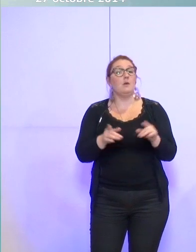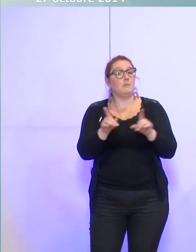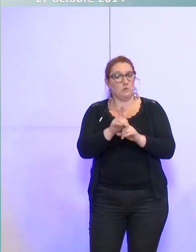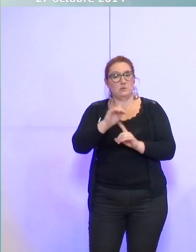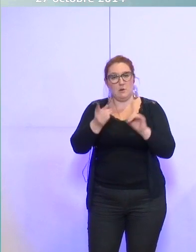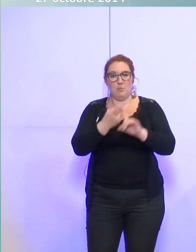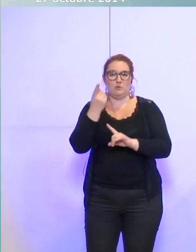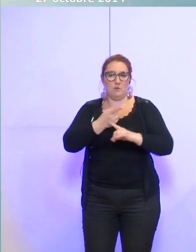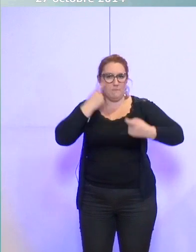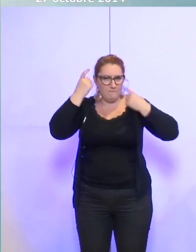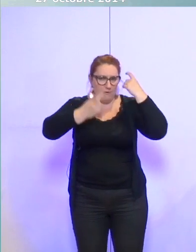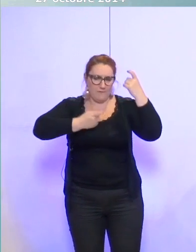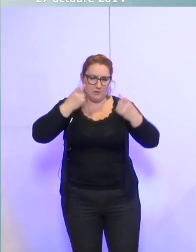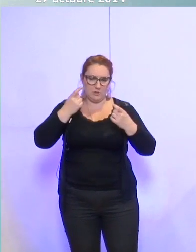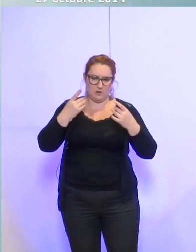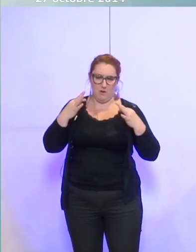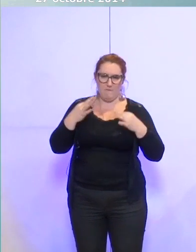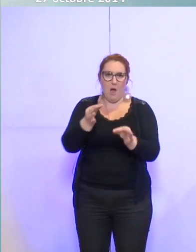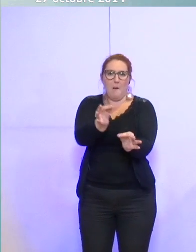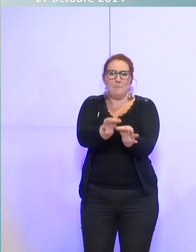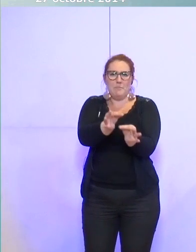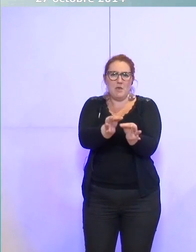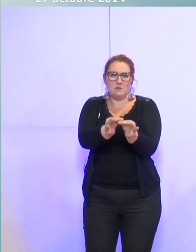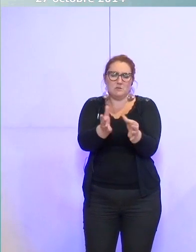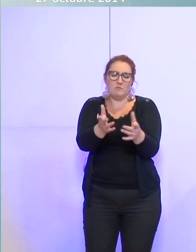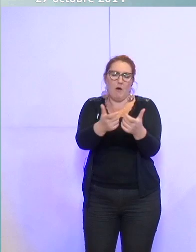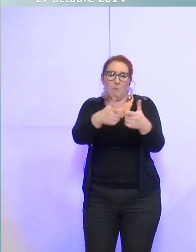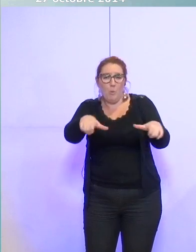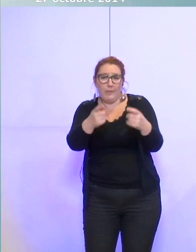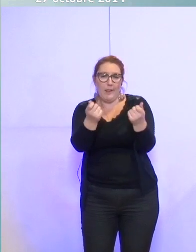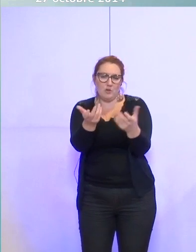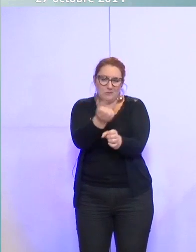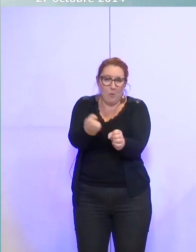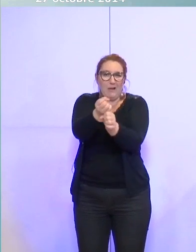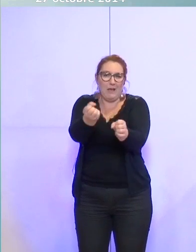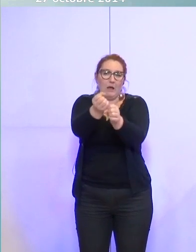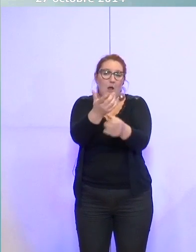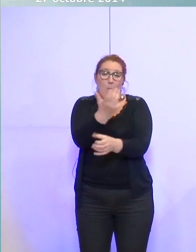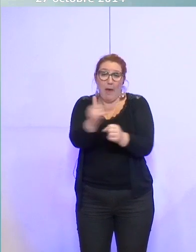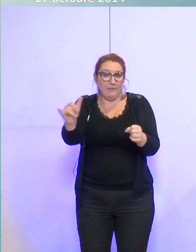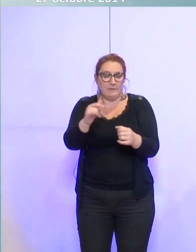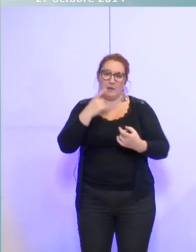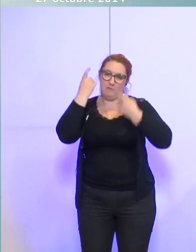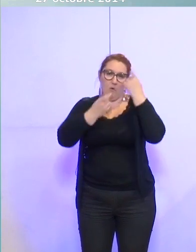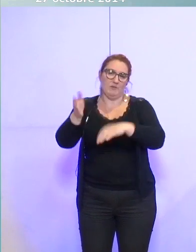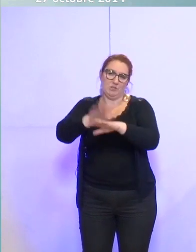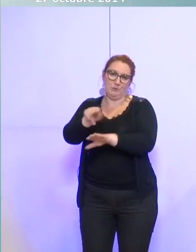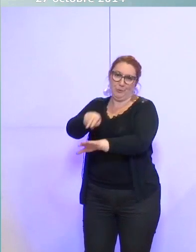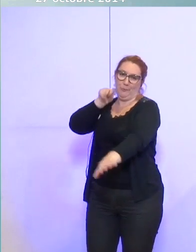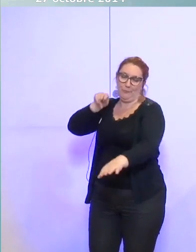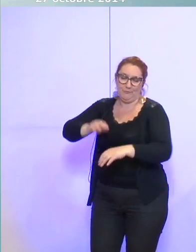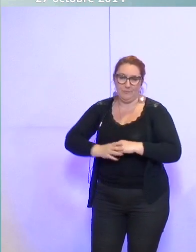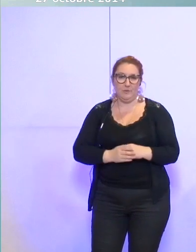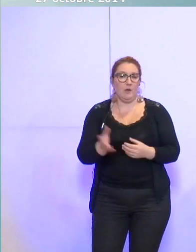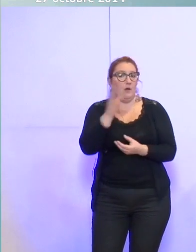réflexion profonde autour des mécanismes de création monétaire. Mais aujourd'hui, ce que nous vous proposons, c'est bien, à l'heure où en